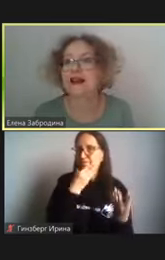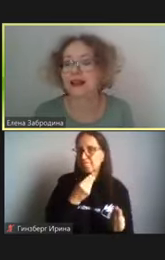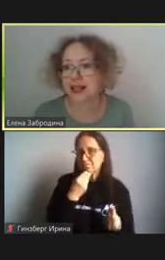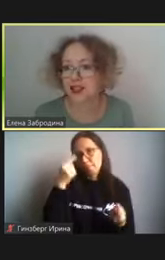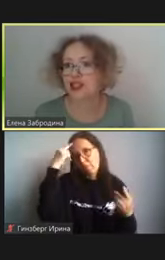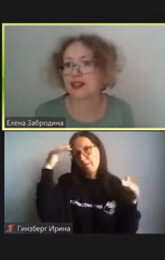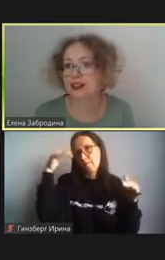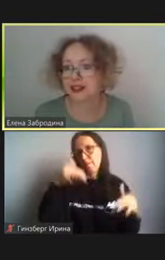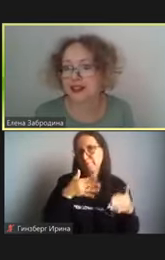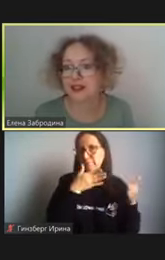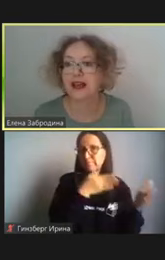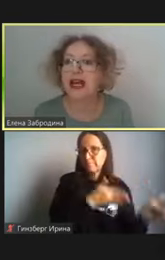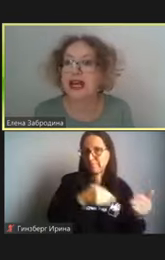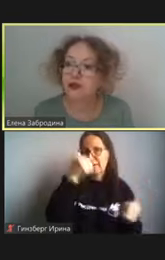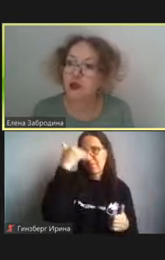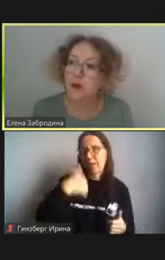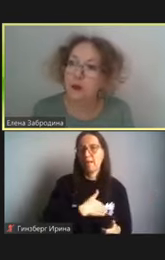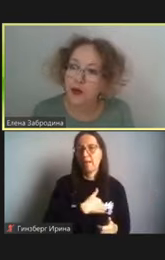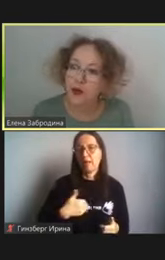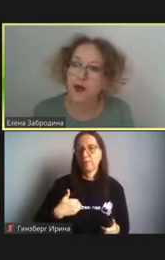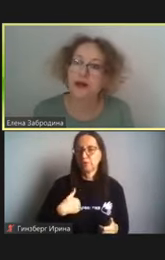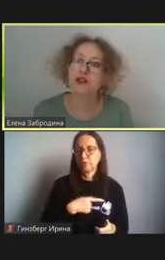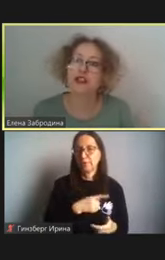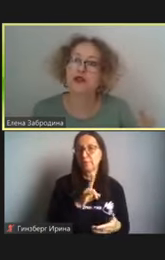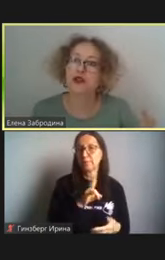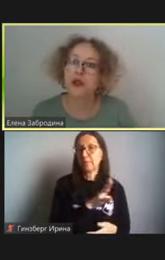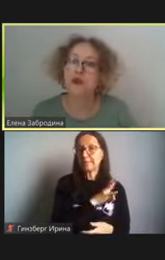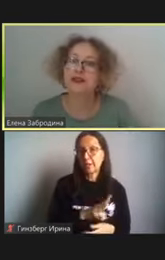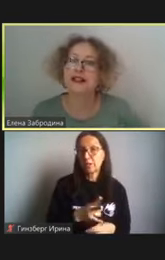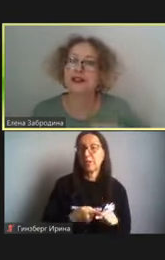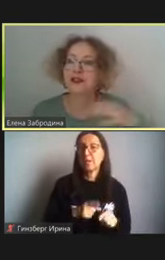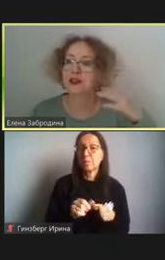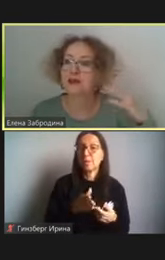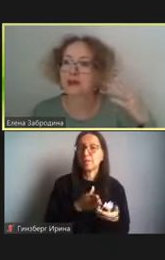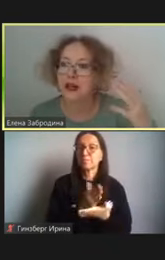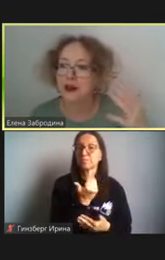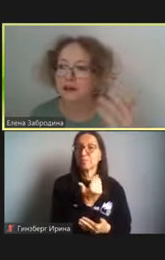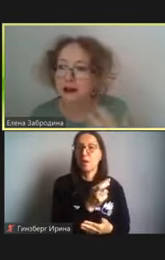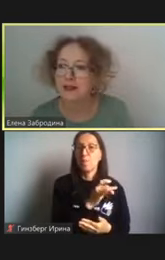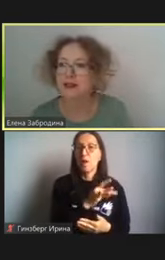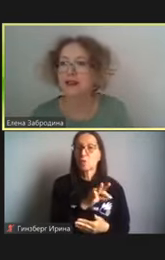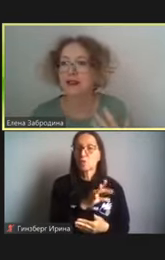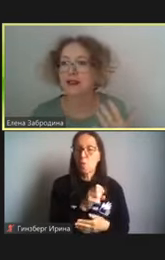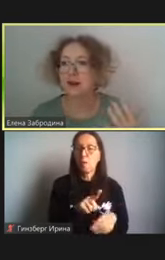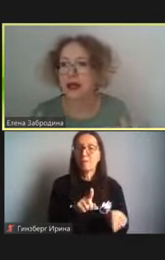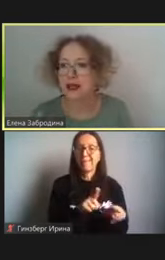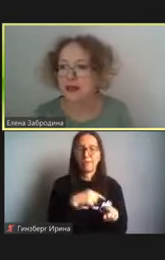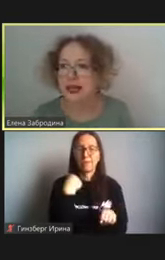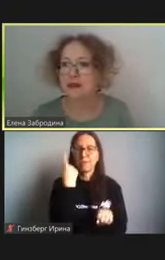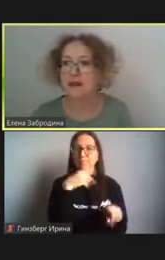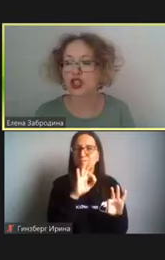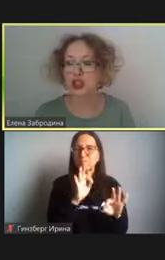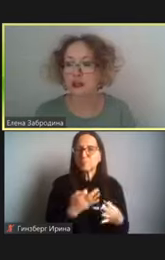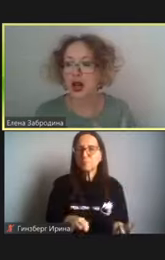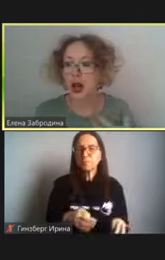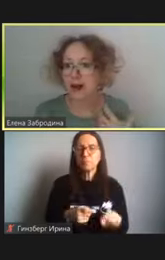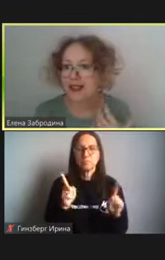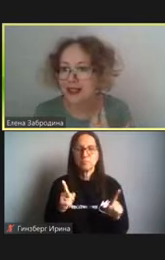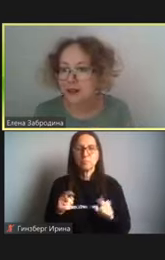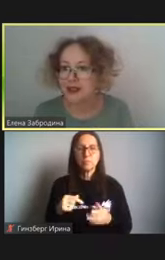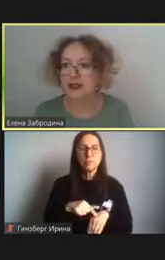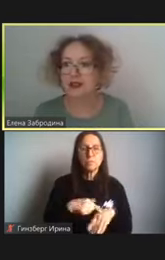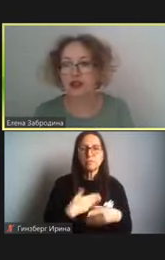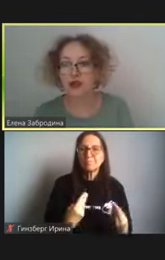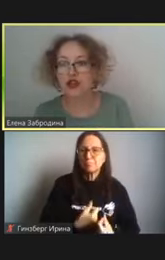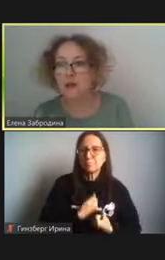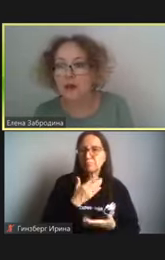идей католической церкви. И вот барокко, вот эти вот образы, которые становятся выразительными, динамичными,